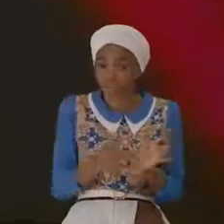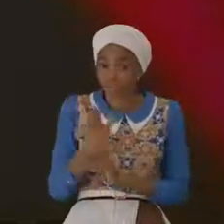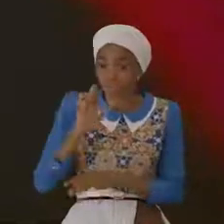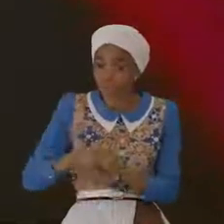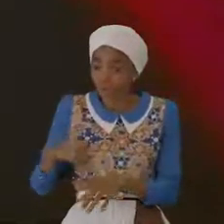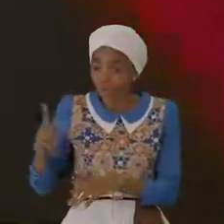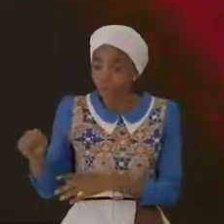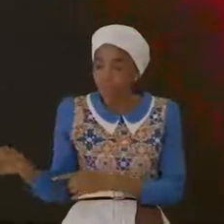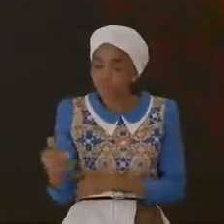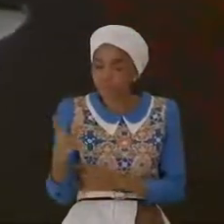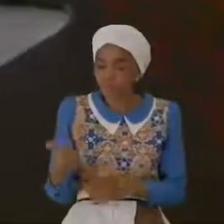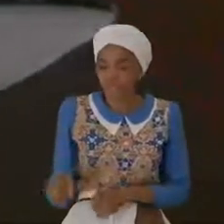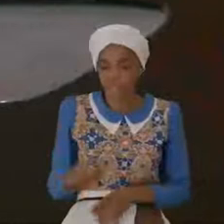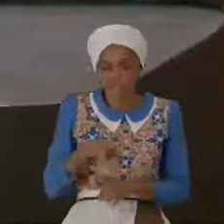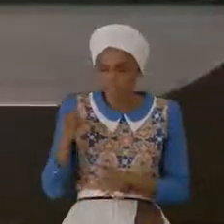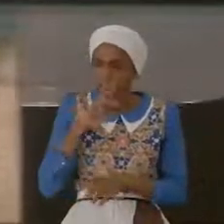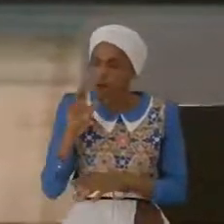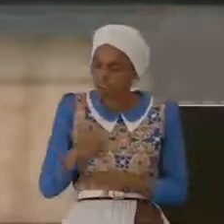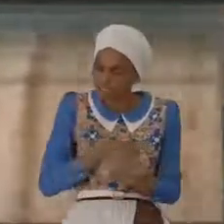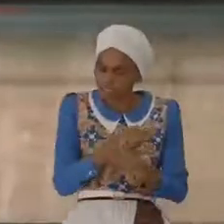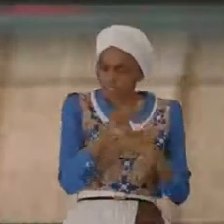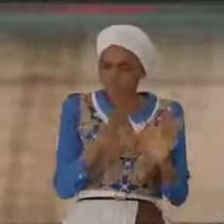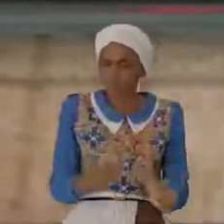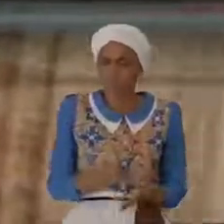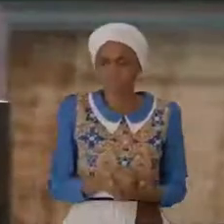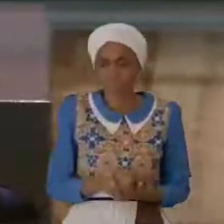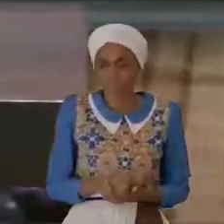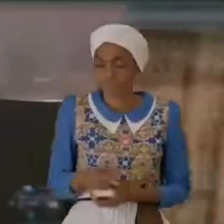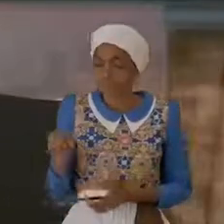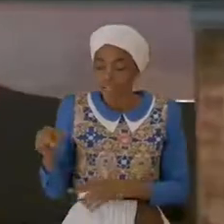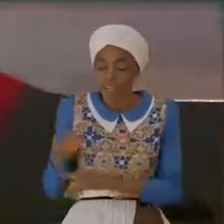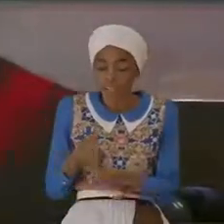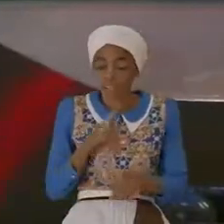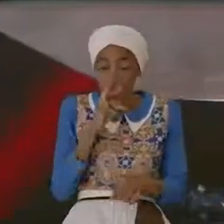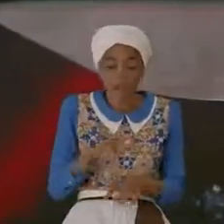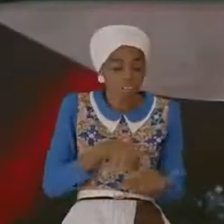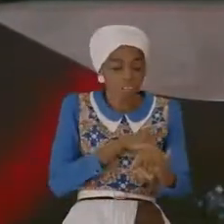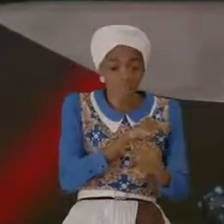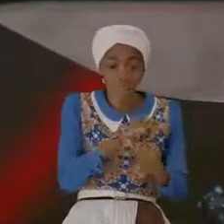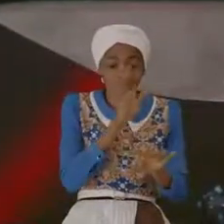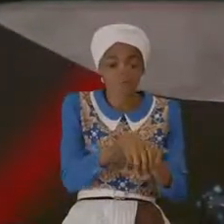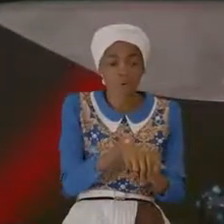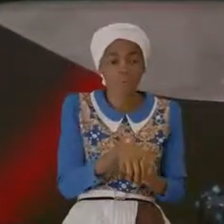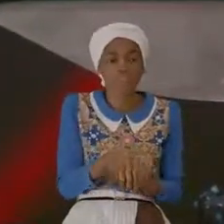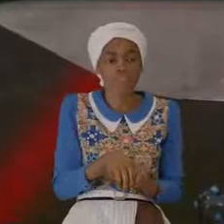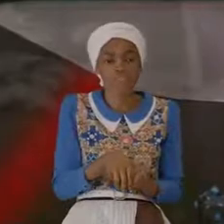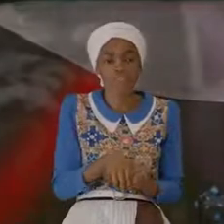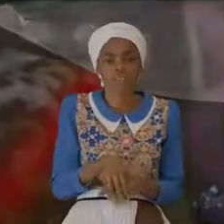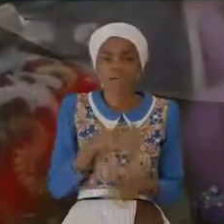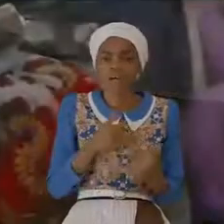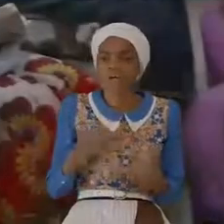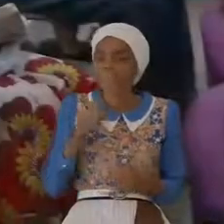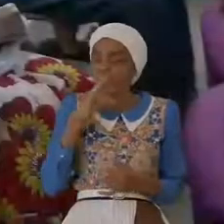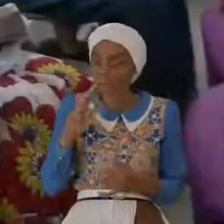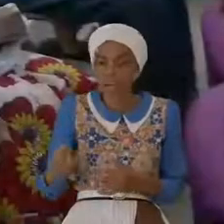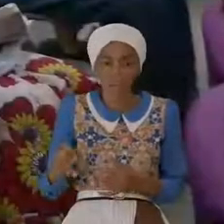Serpent, oui, ce sont des séducteurs. Serpents sont des hypocrites. Serpents, ce sont